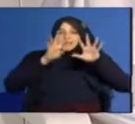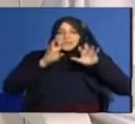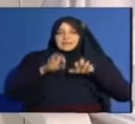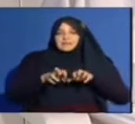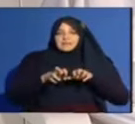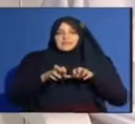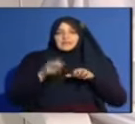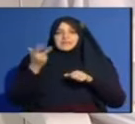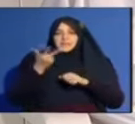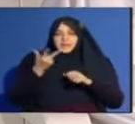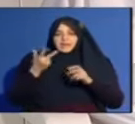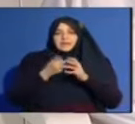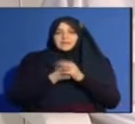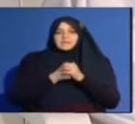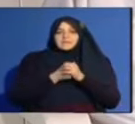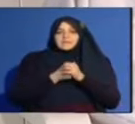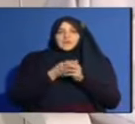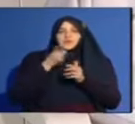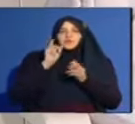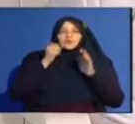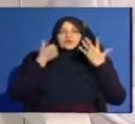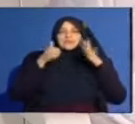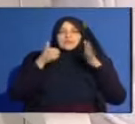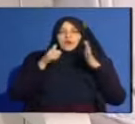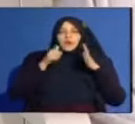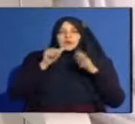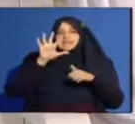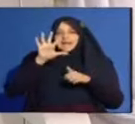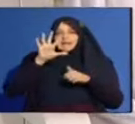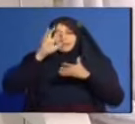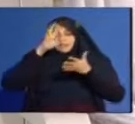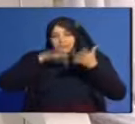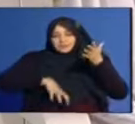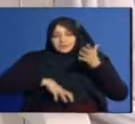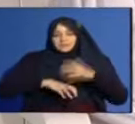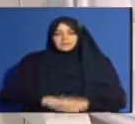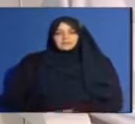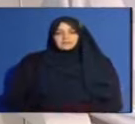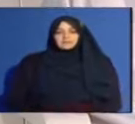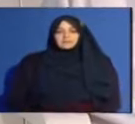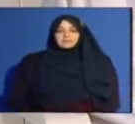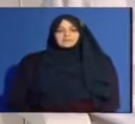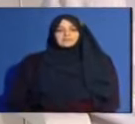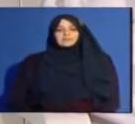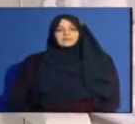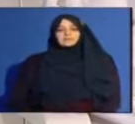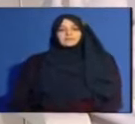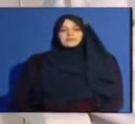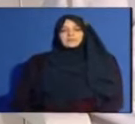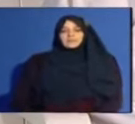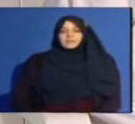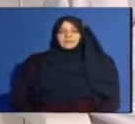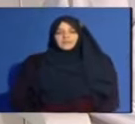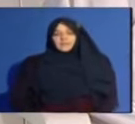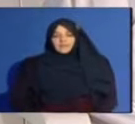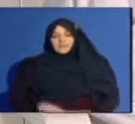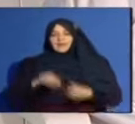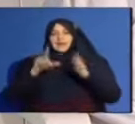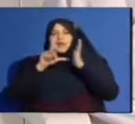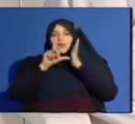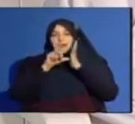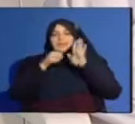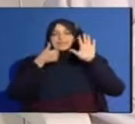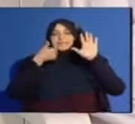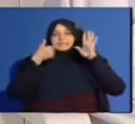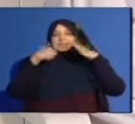خاصة من المادة 605 وما بعدها. المادة 605 يا أخي